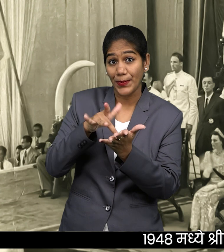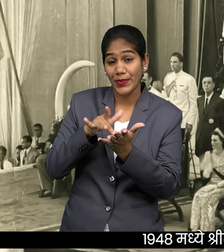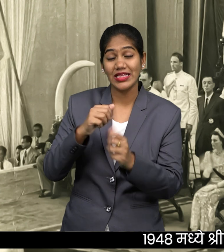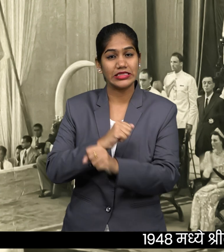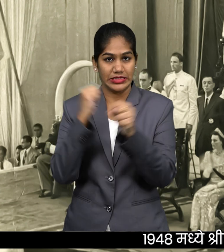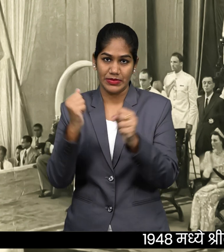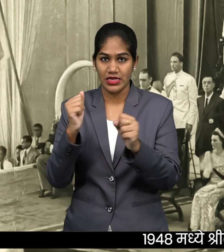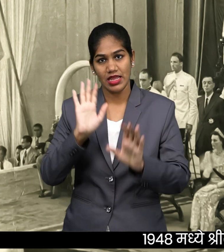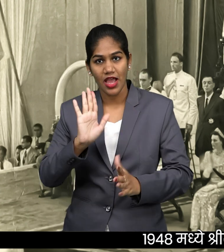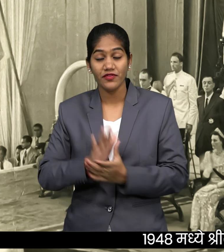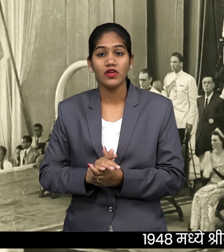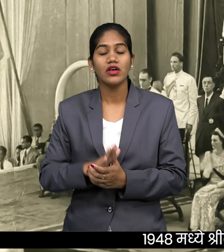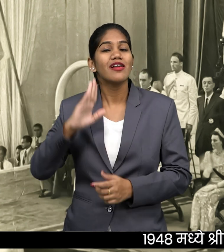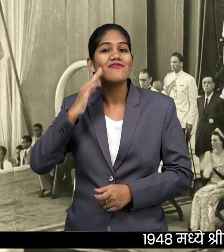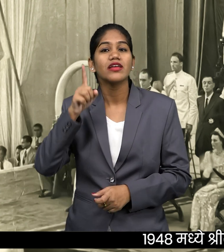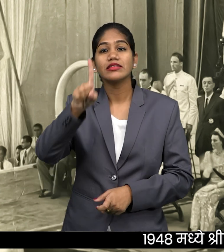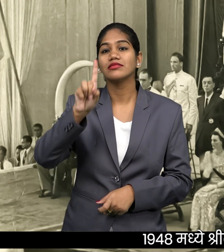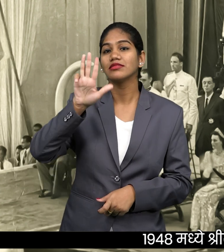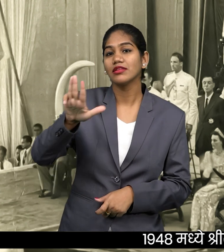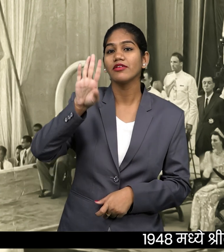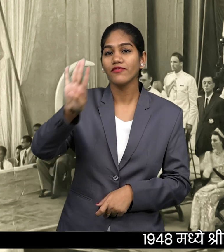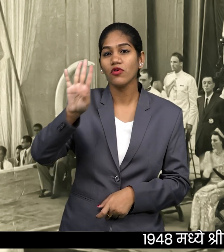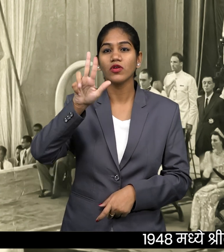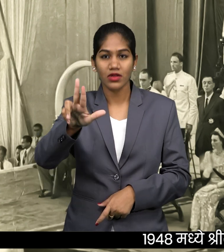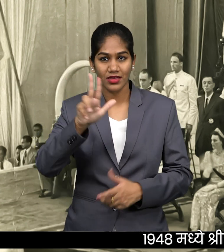1948 मध्ये श्रीलंकेला स्वातंत्र्य मिळाल्यानंतर